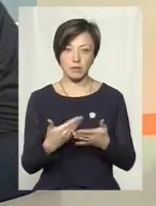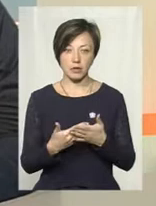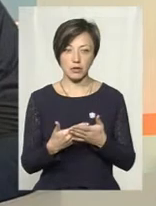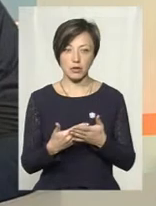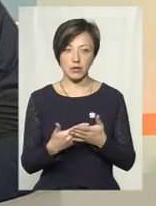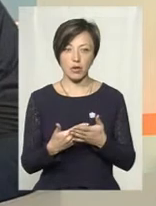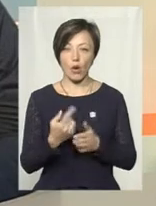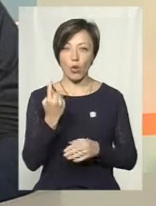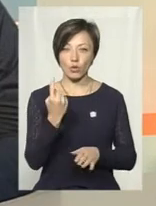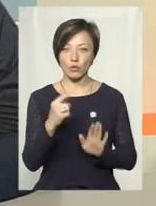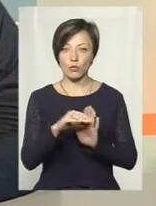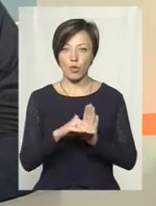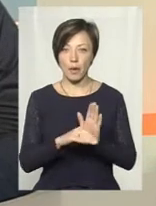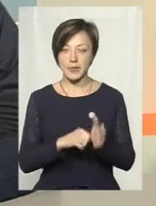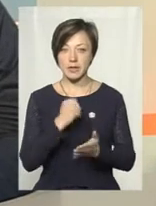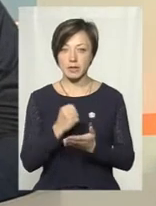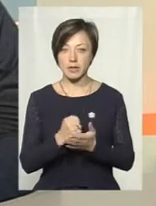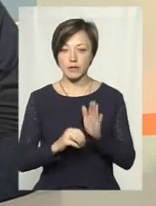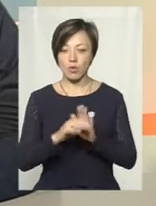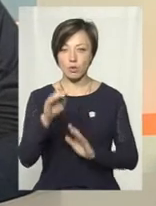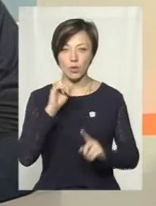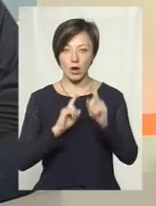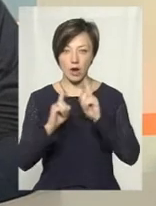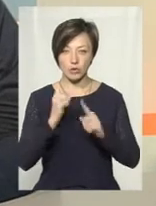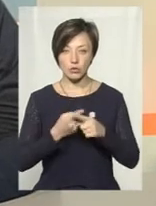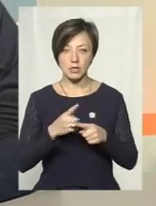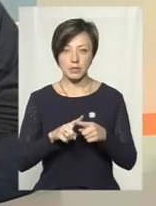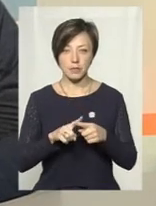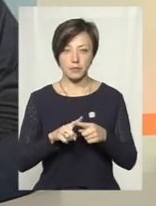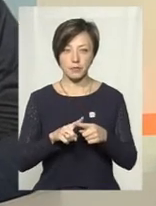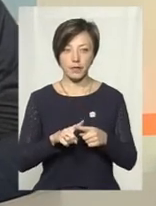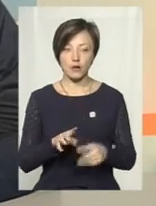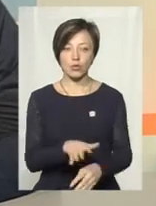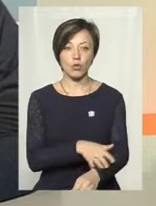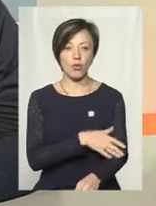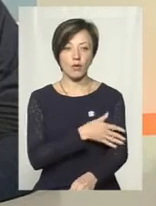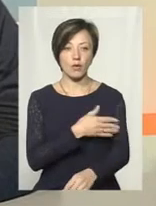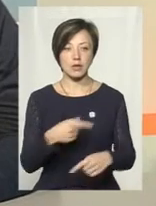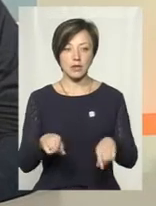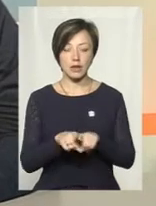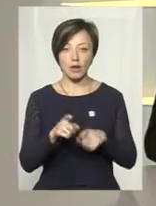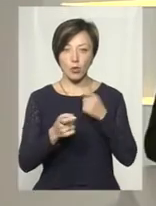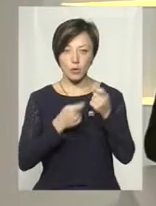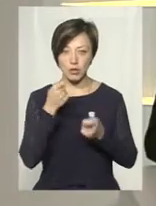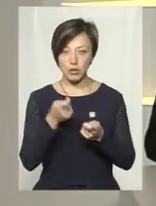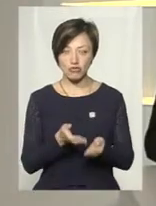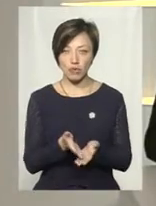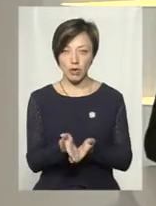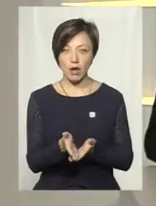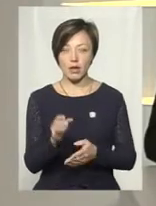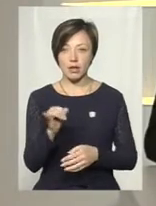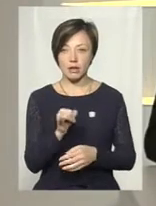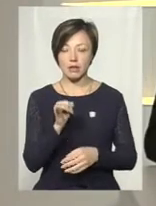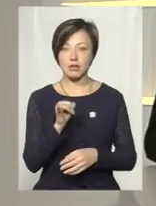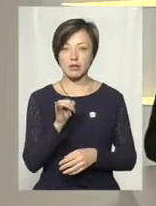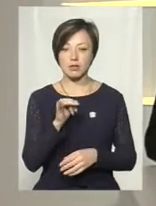на сьогодні одну програму, вона затверджується Верховною Радою, це дуже довгий такий клопіткий шлях. І з